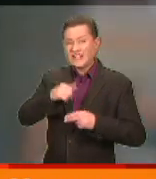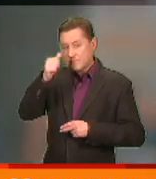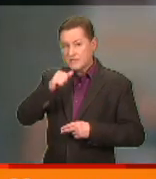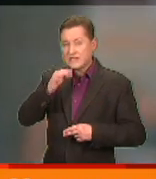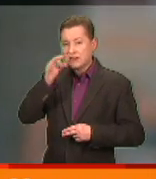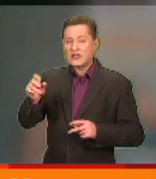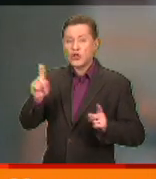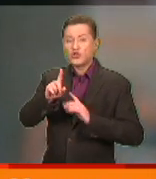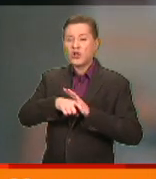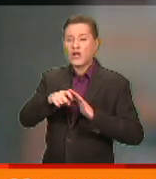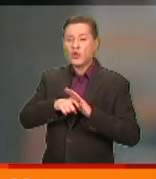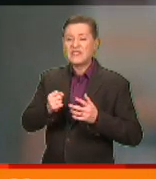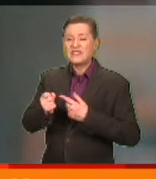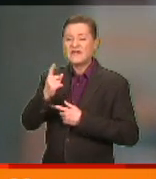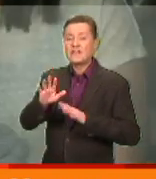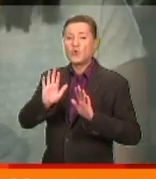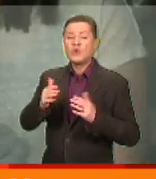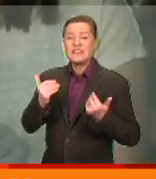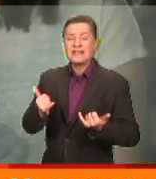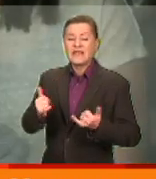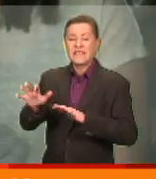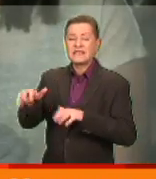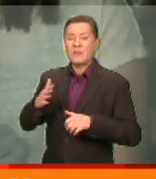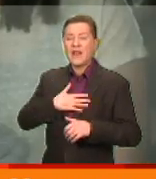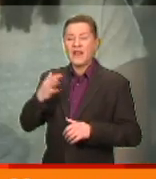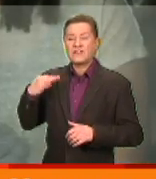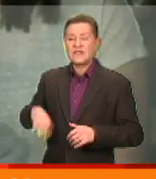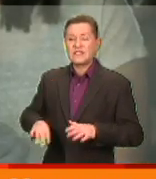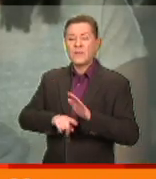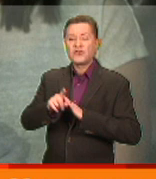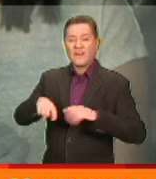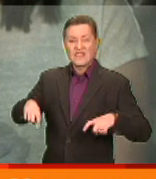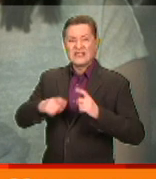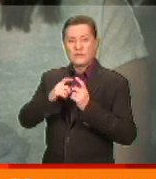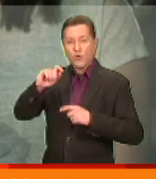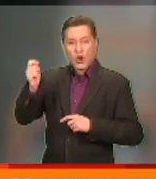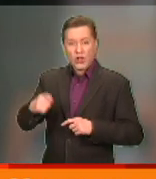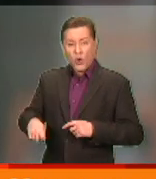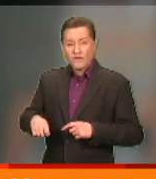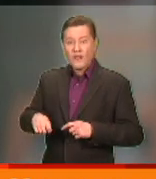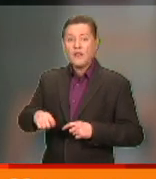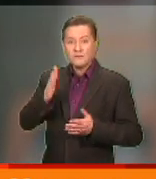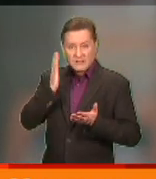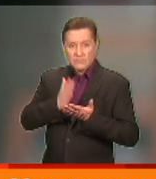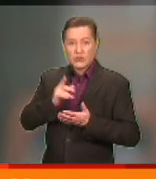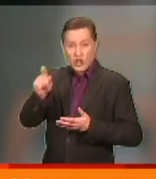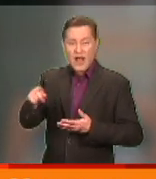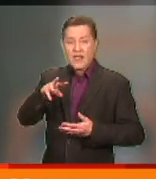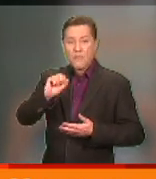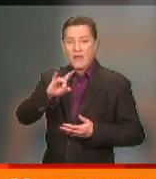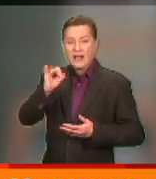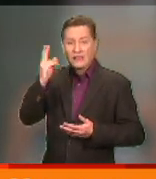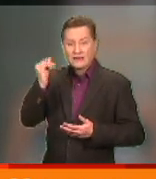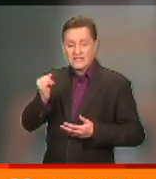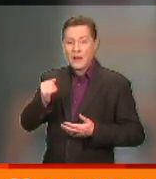на Донеччині, звідки ми тільки-но забрали нашого сина, почався збройний конфлікт. І безпосередньо у Мар'їнці. Якби ми приїхали